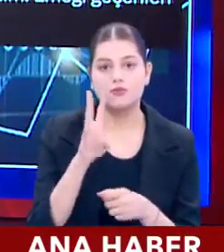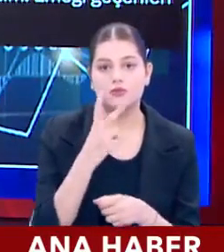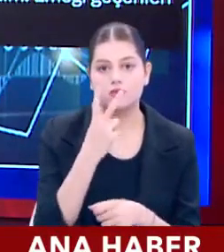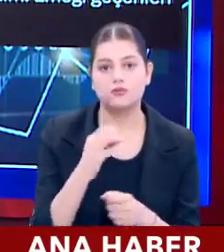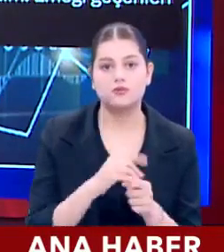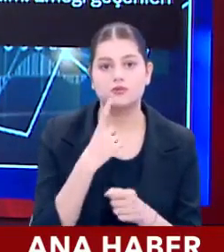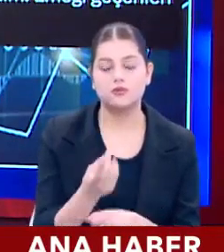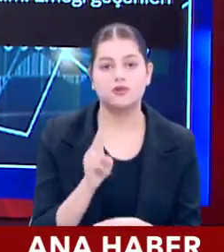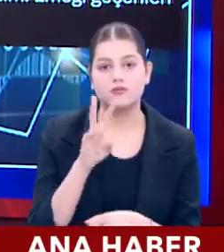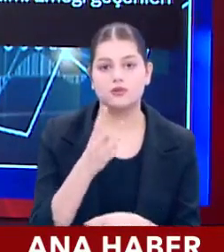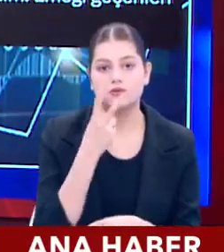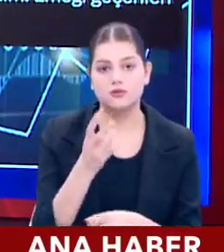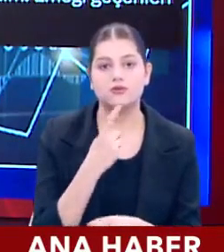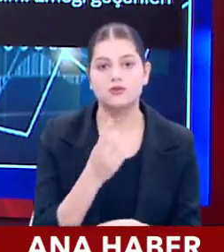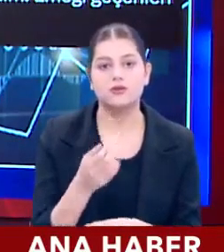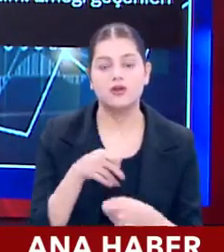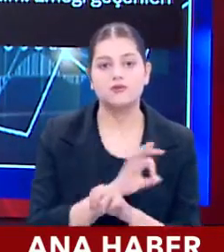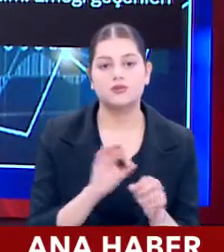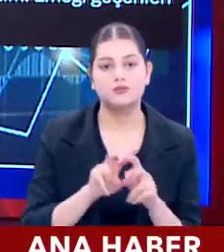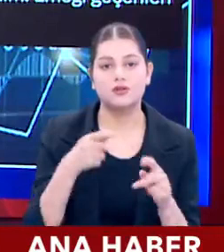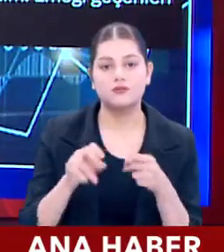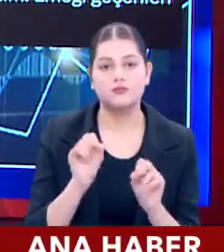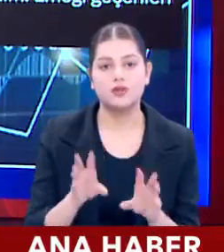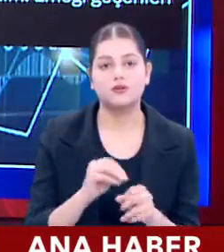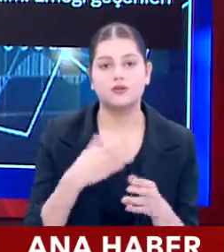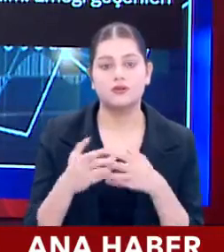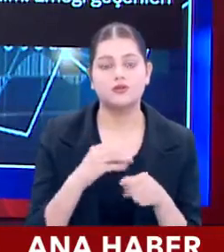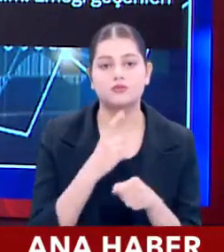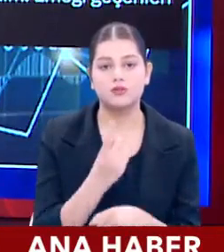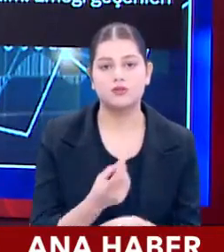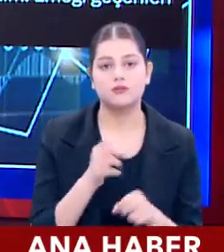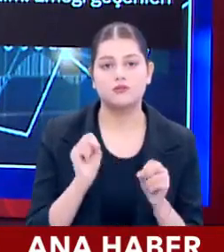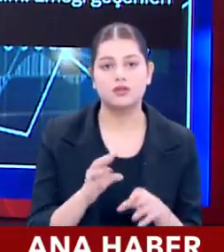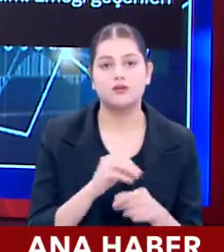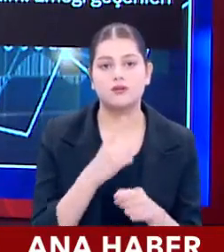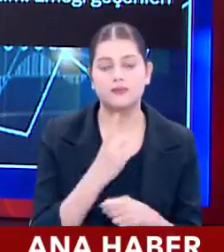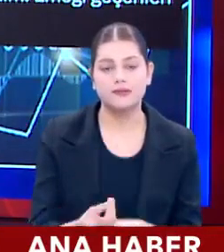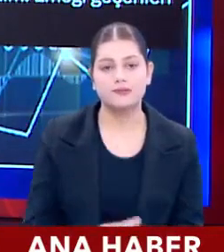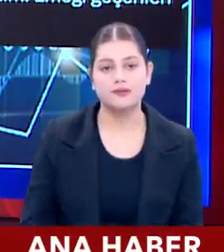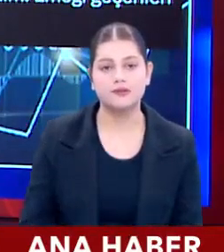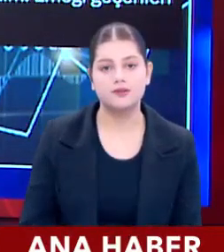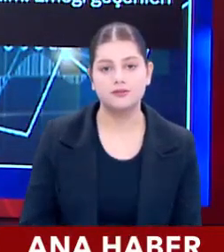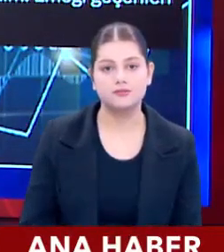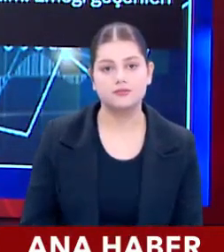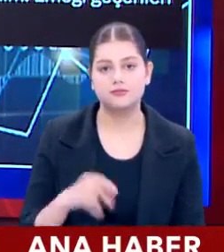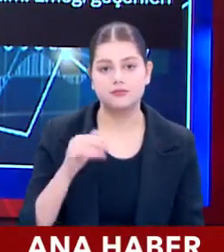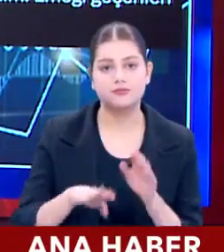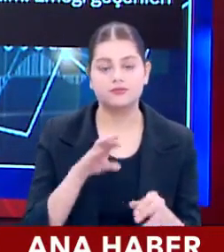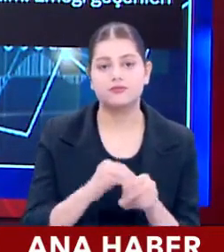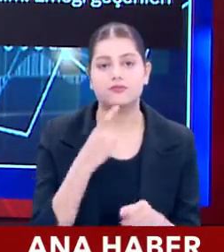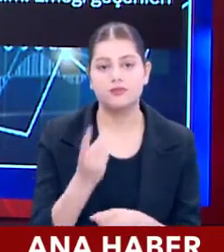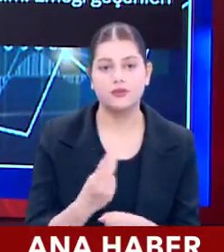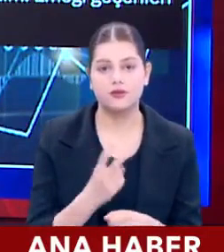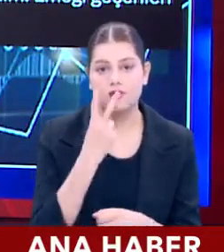24lerde gördünüz onu söyleyeyim 25'ler falan yani yapmadı bunu belki bıraktı karışmadı bırak diyor ya Sayın Şimşek fiyat dengesi diyor